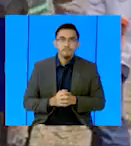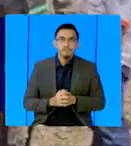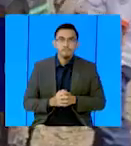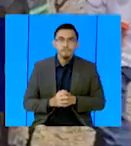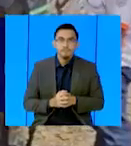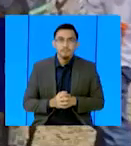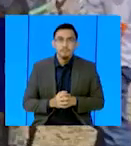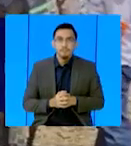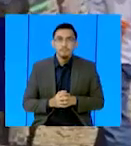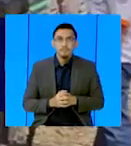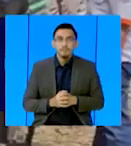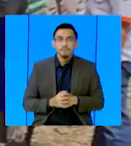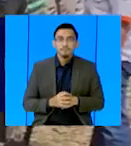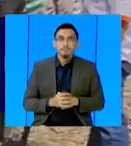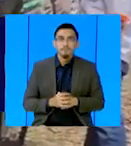tersangka